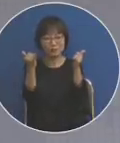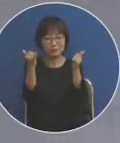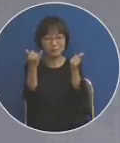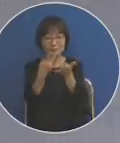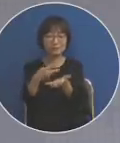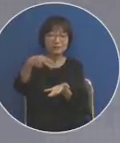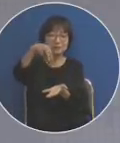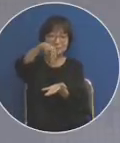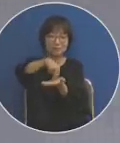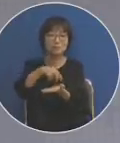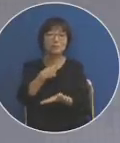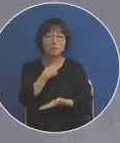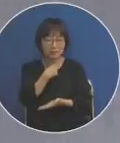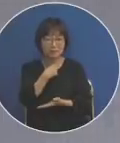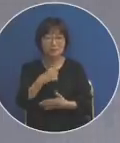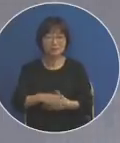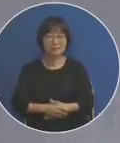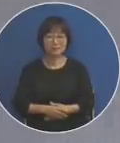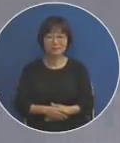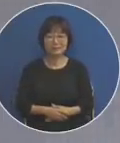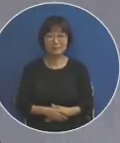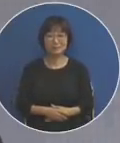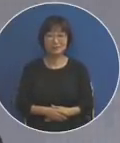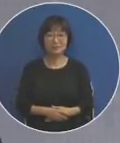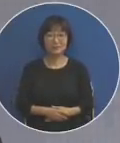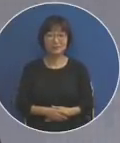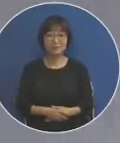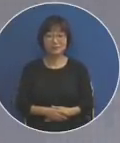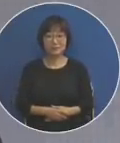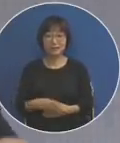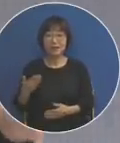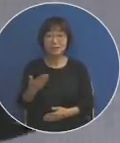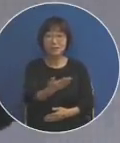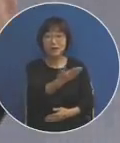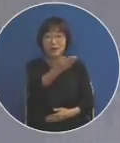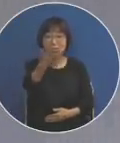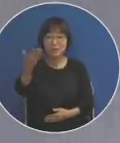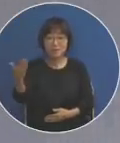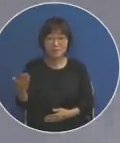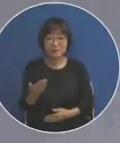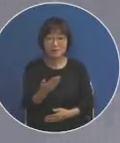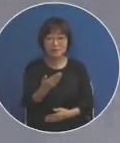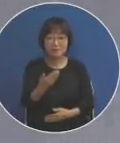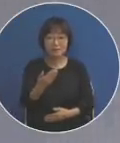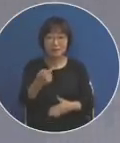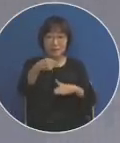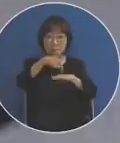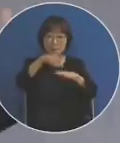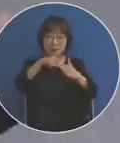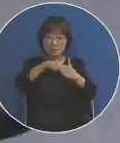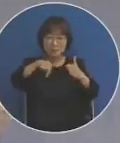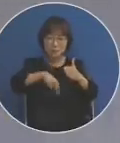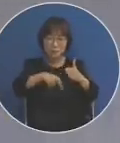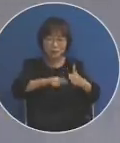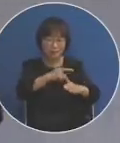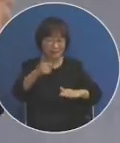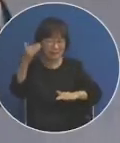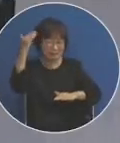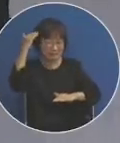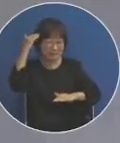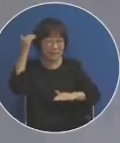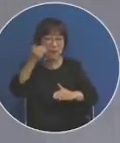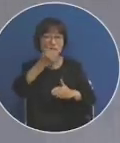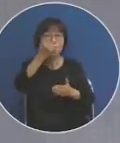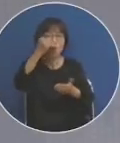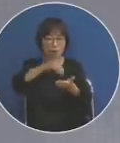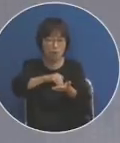raised. 정말 간단합니다. It's very simple. 여러분 속에 있는 많은 돌들을 제해버리면요 하나님의